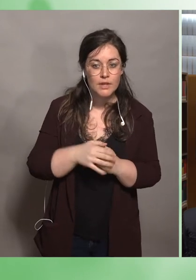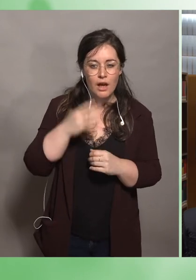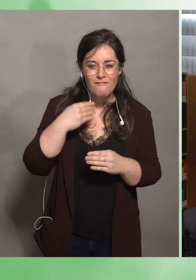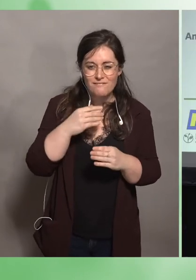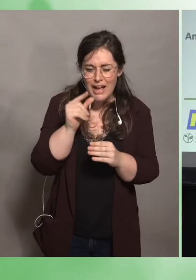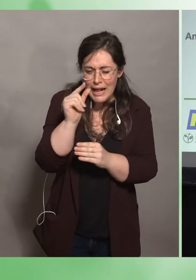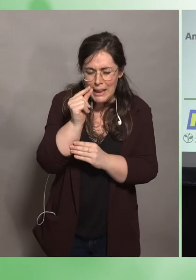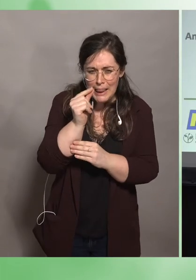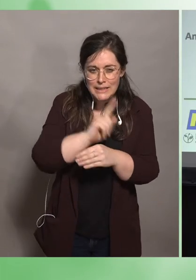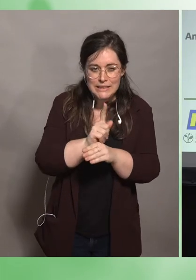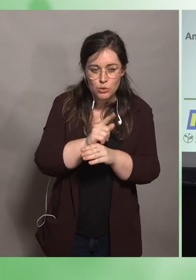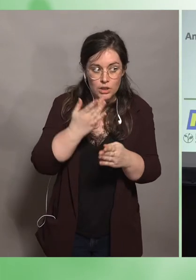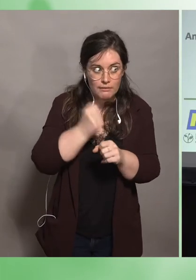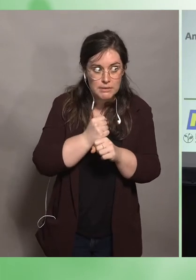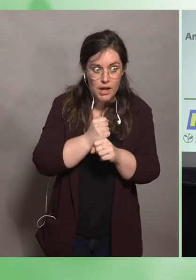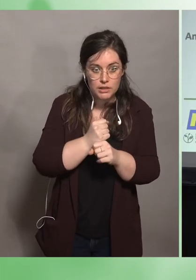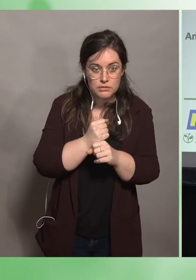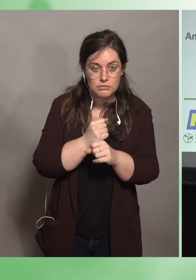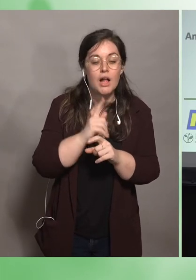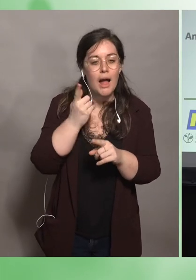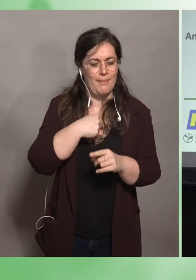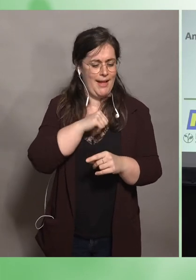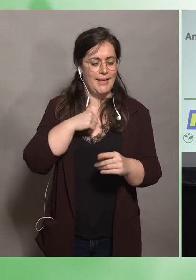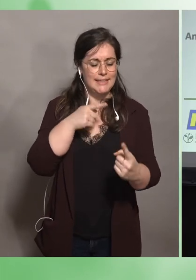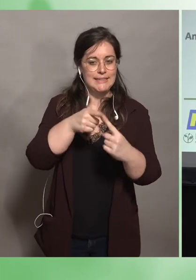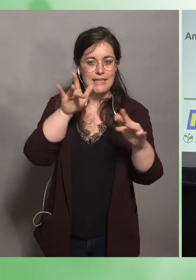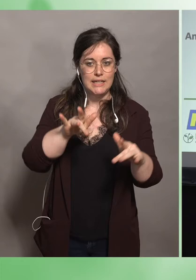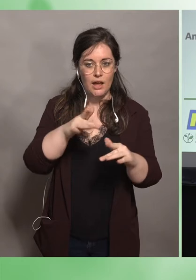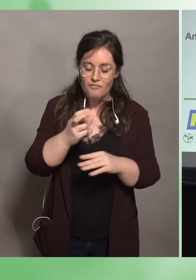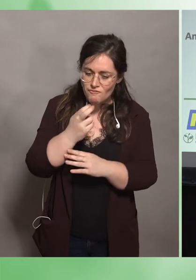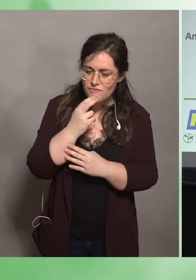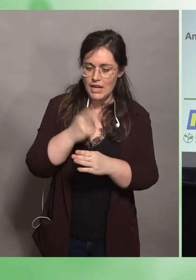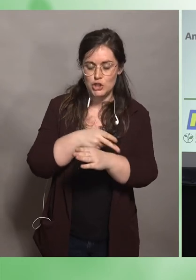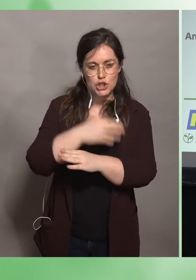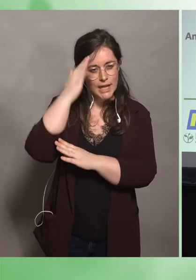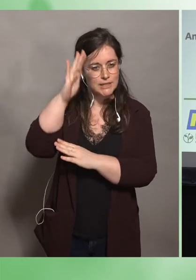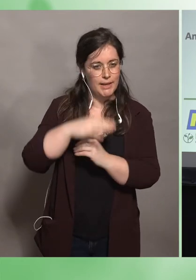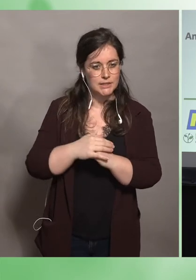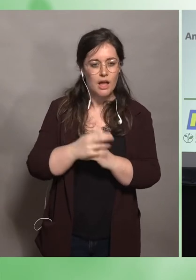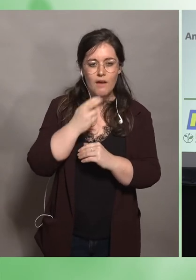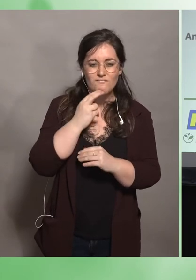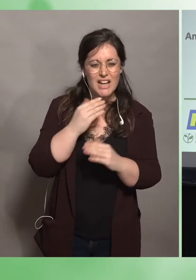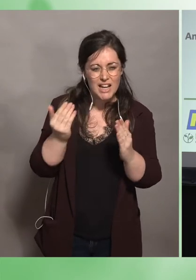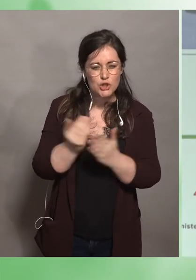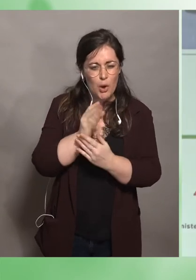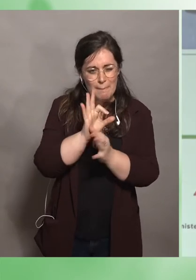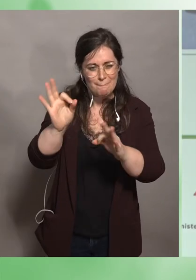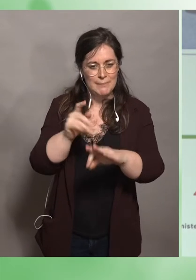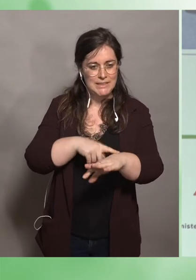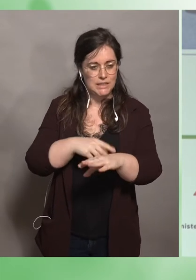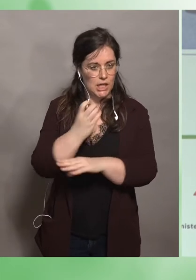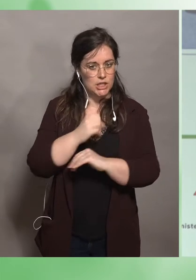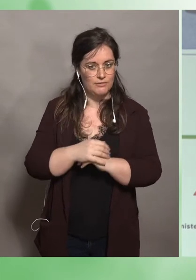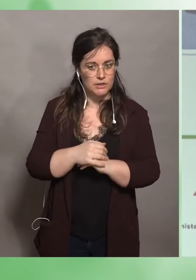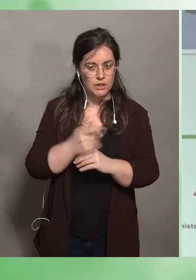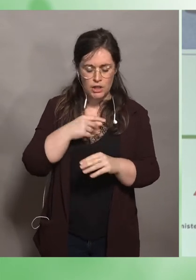einer Sekunde zu entscheiden, was ich mache. Aber ich hatte ein Ziel. Ich wollte Staatsmeister werden. Ich wollte einen neuen Rekord schwimmen. Ich bin reingesprungen,